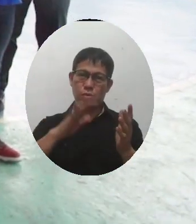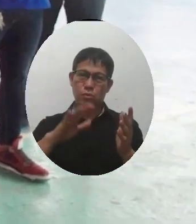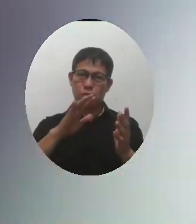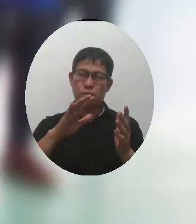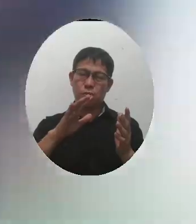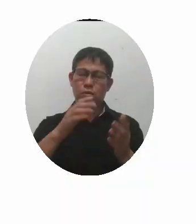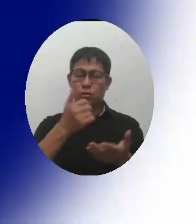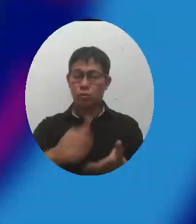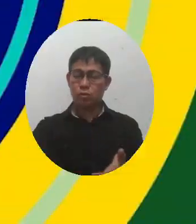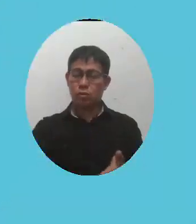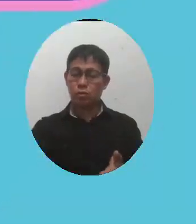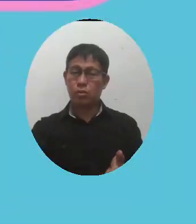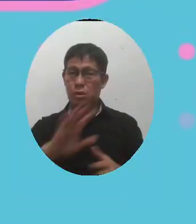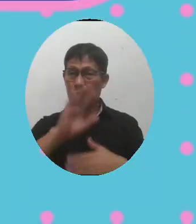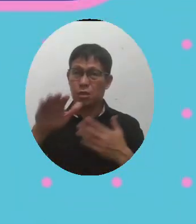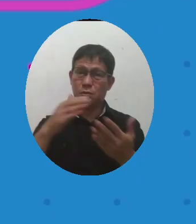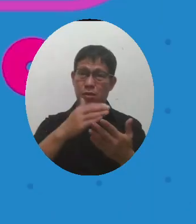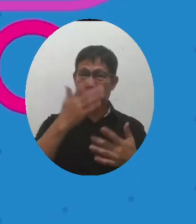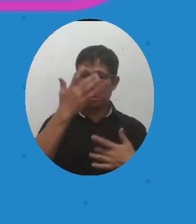pagtulong sa mga nangangailangan.